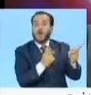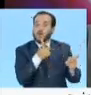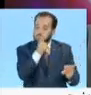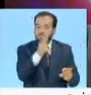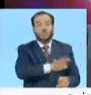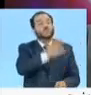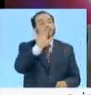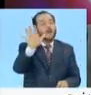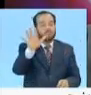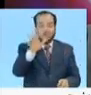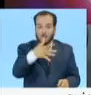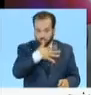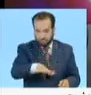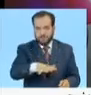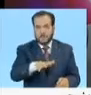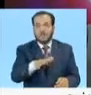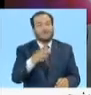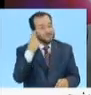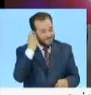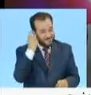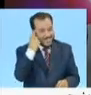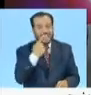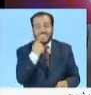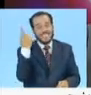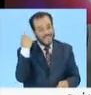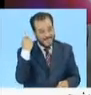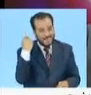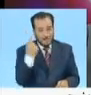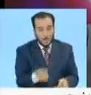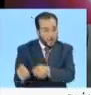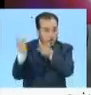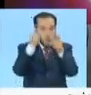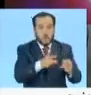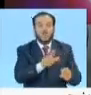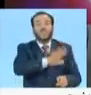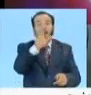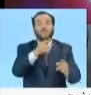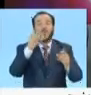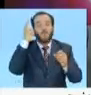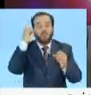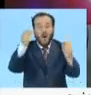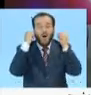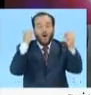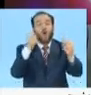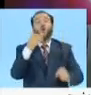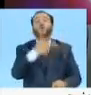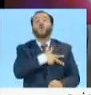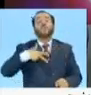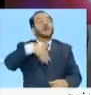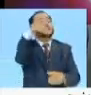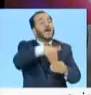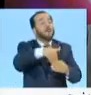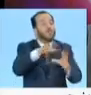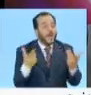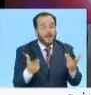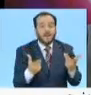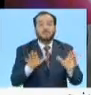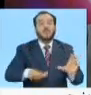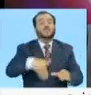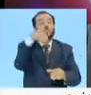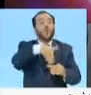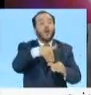القوى الشعبية التي تخرج في 9 مارس وغير 9 مارس هو أن يكون هناك حكومة منتخبة، ويكون هناك برلمان